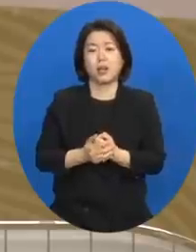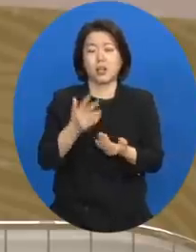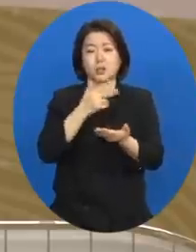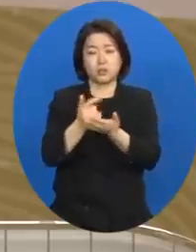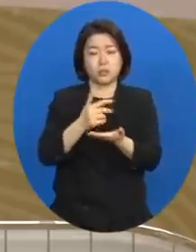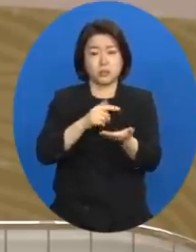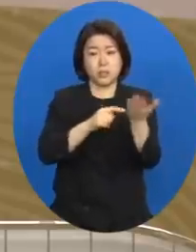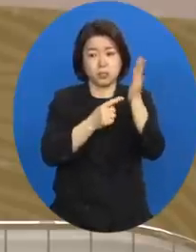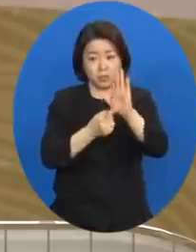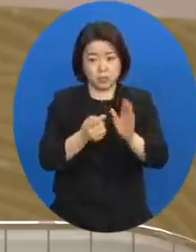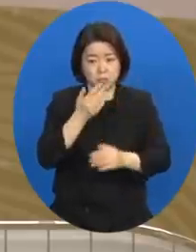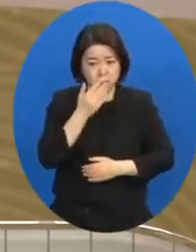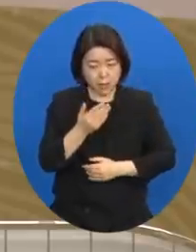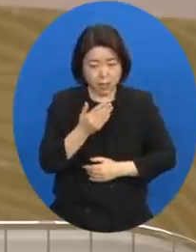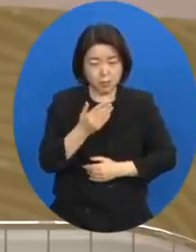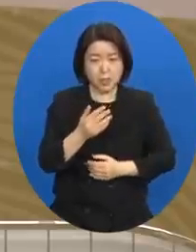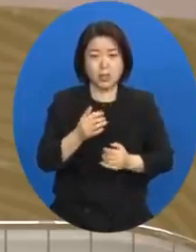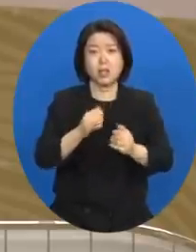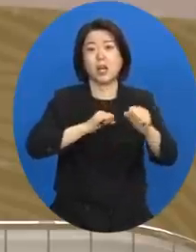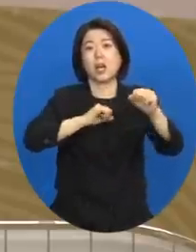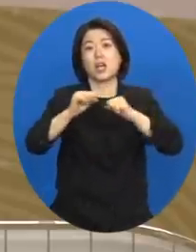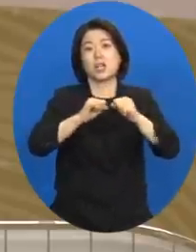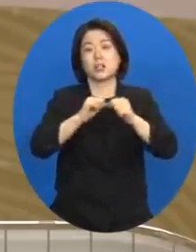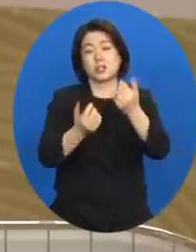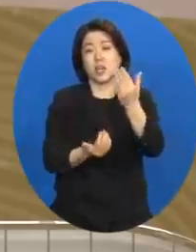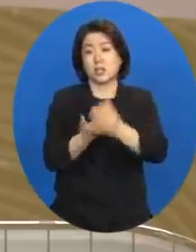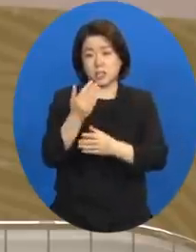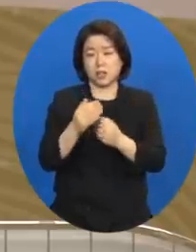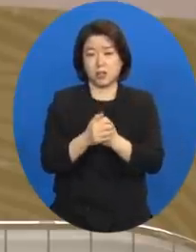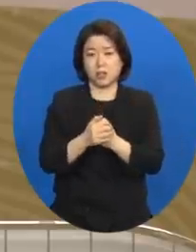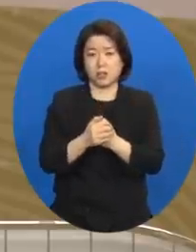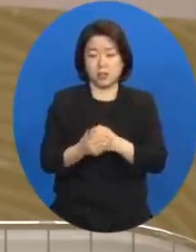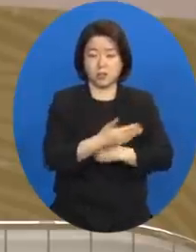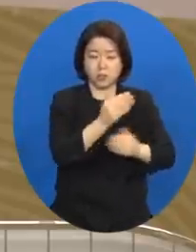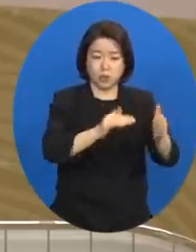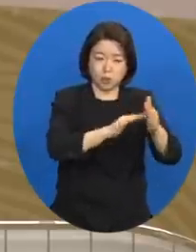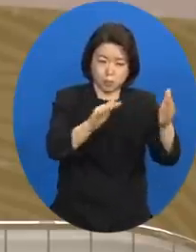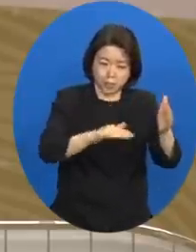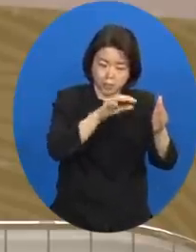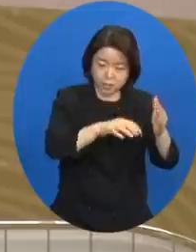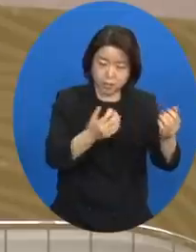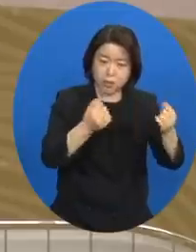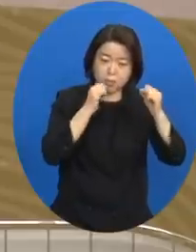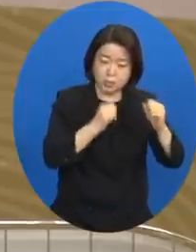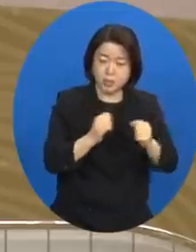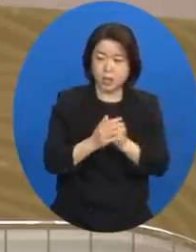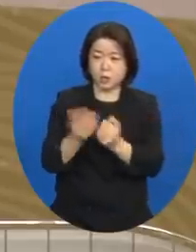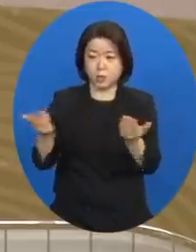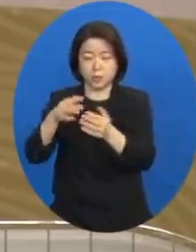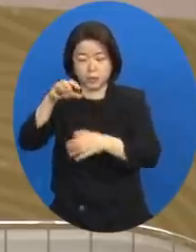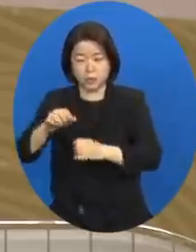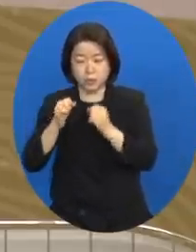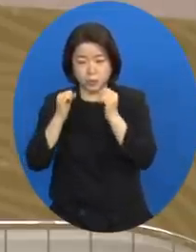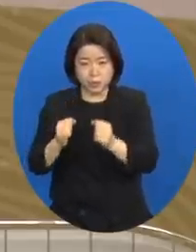드러나시면 역사가 일어나요. 여러분의 인생도 살고 가정도 살고 일터도 살고 교회도 살아요.